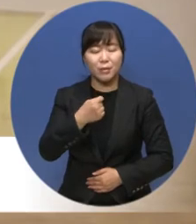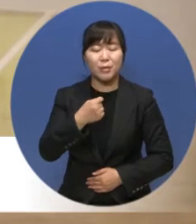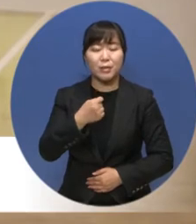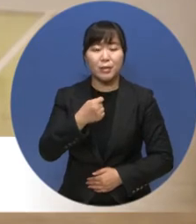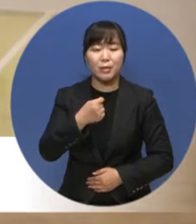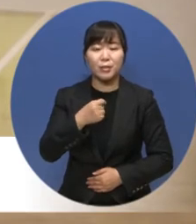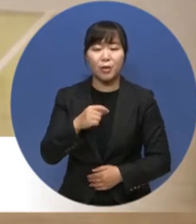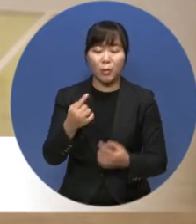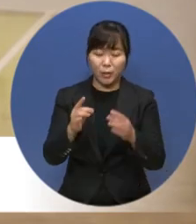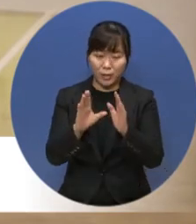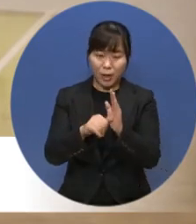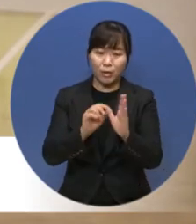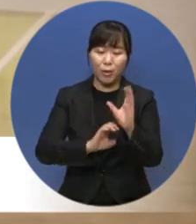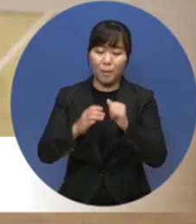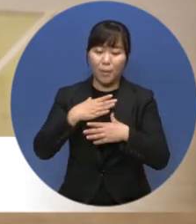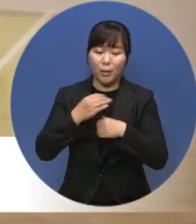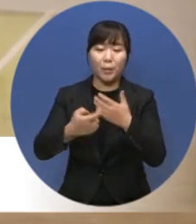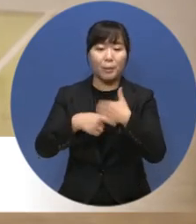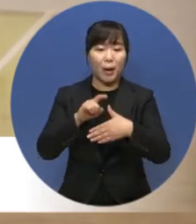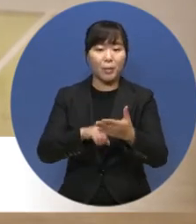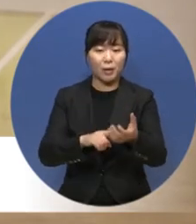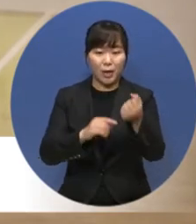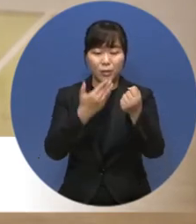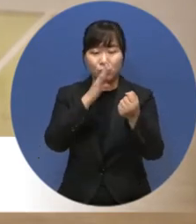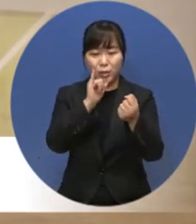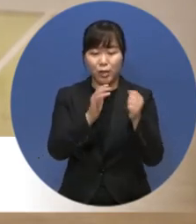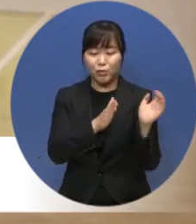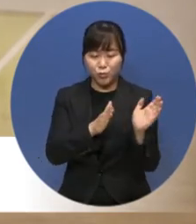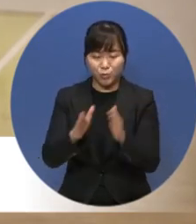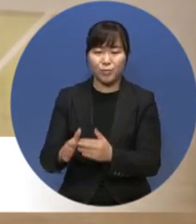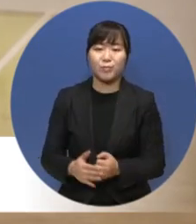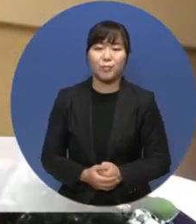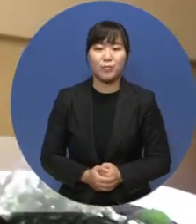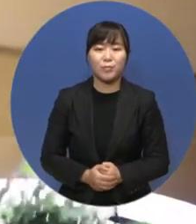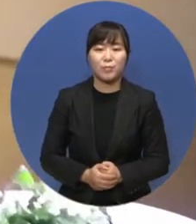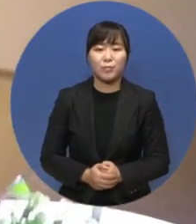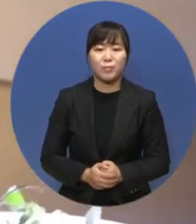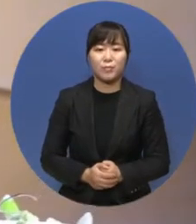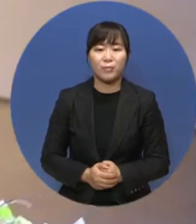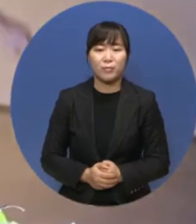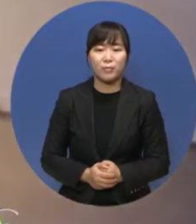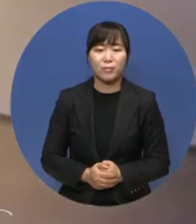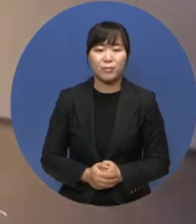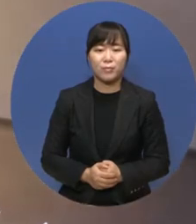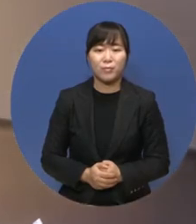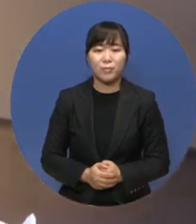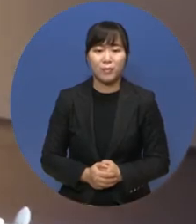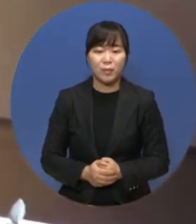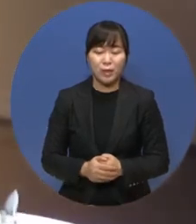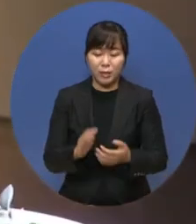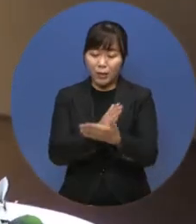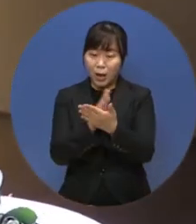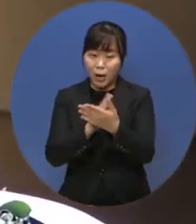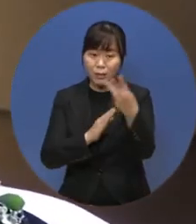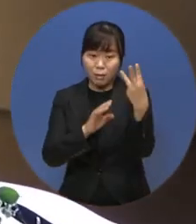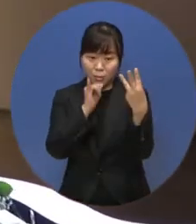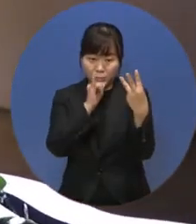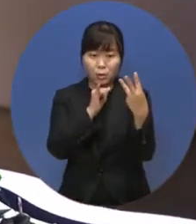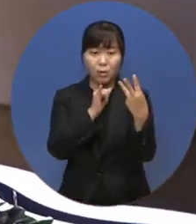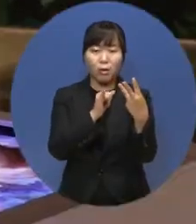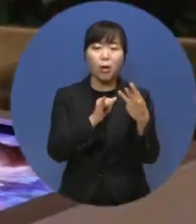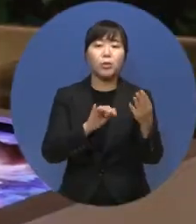그 시기에 더욱 편안한 마음을 가질 수 있도록 이렇게 준비된 전시입니다. 세 개로 나뉜 전시실은